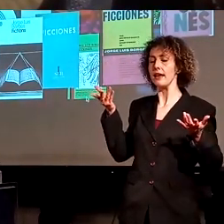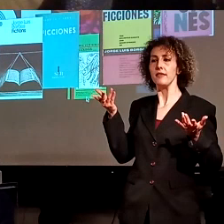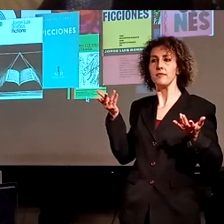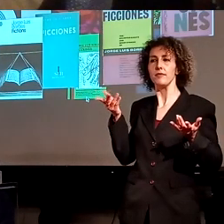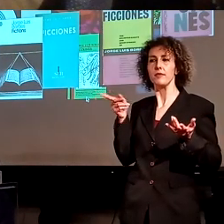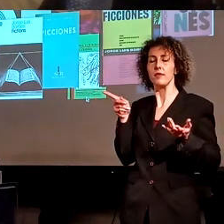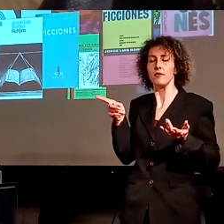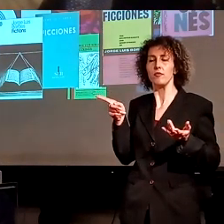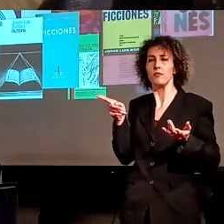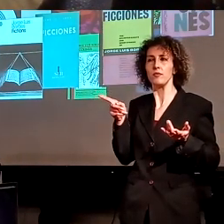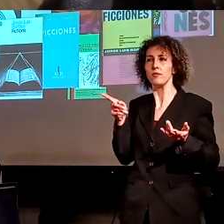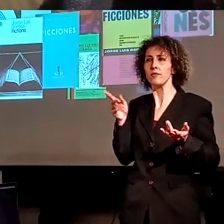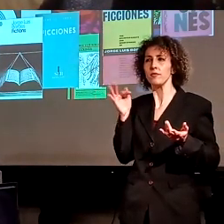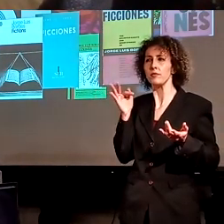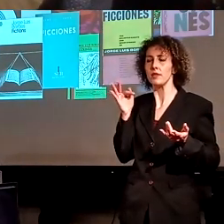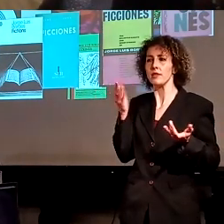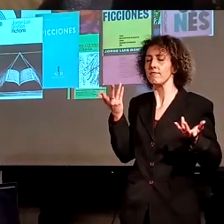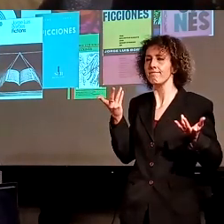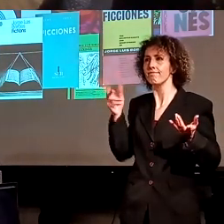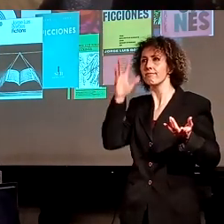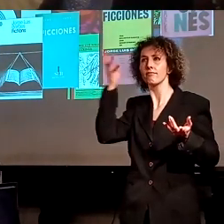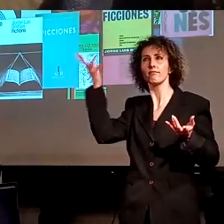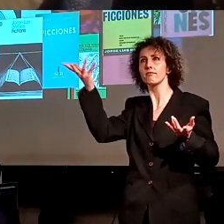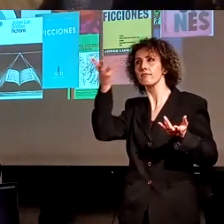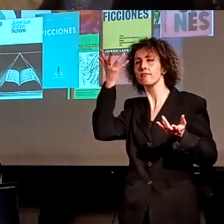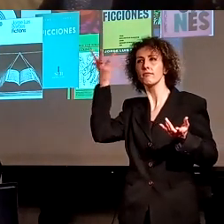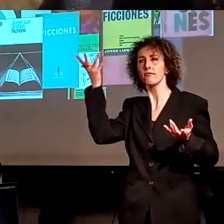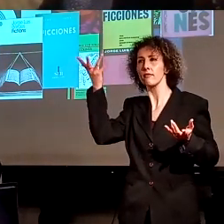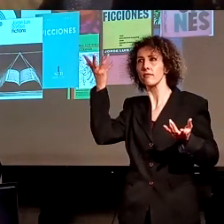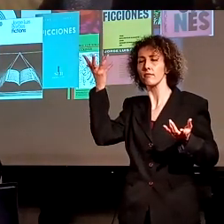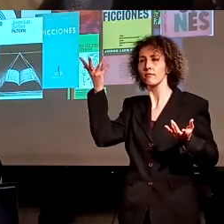debilitante perché è incapace di astrazione questa